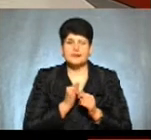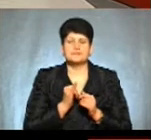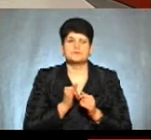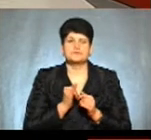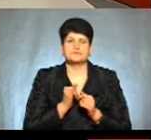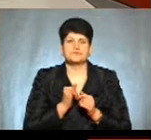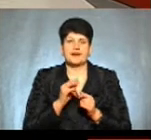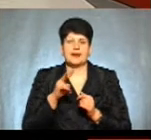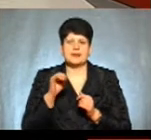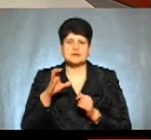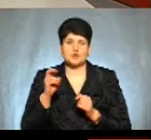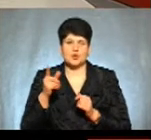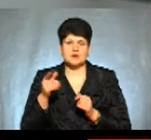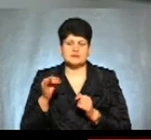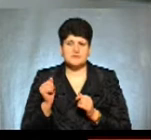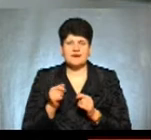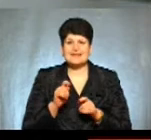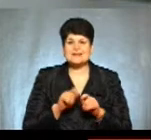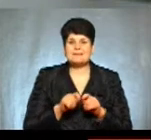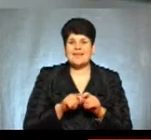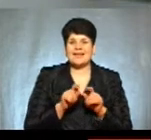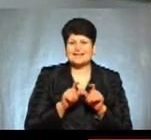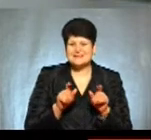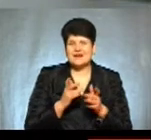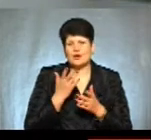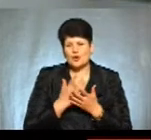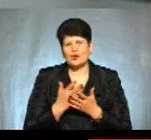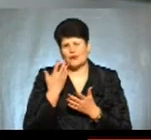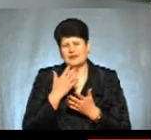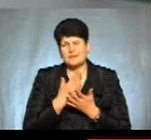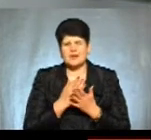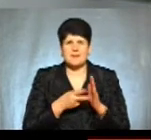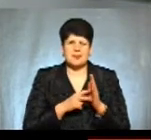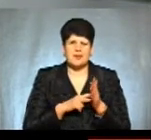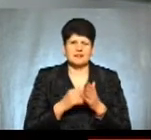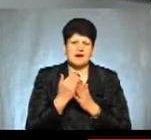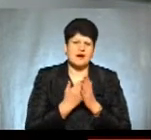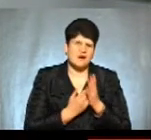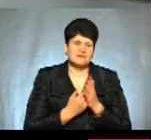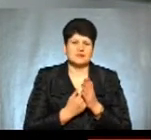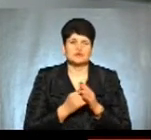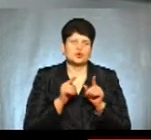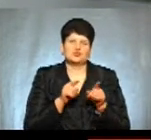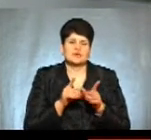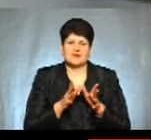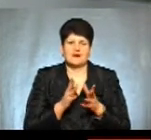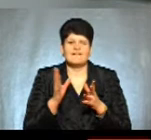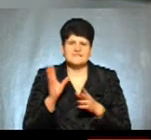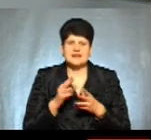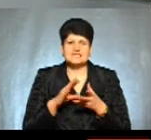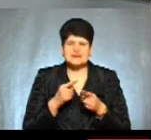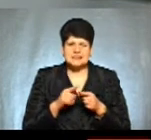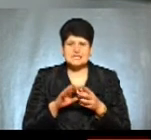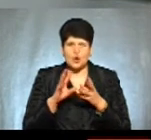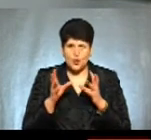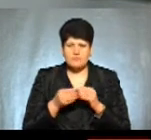охорона лісгоспів. Інспекція, коли вона має там план графік, коли вона їде на перевірку, можливо, вона тоді. Але весь цей об'єм, який